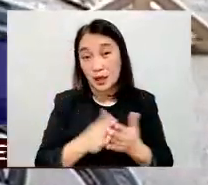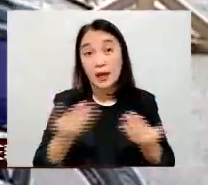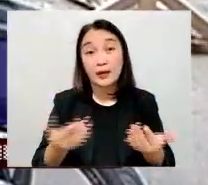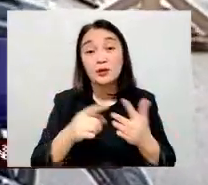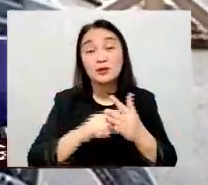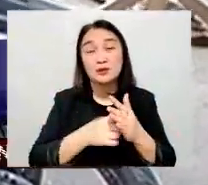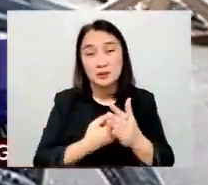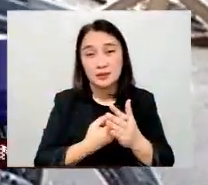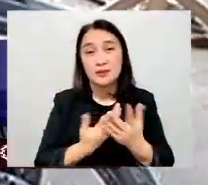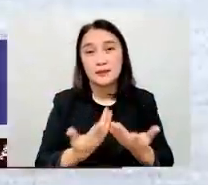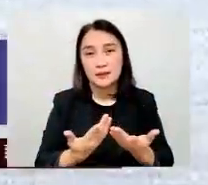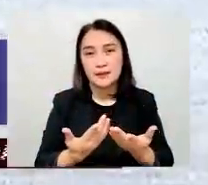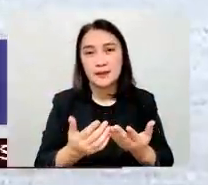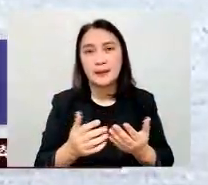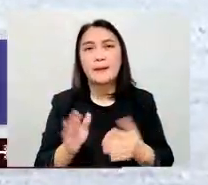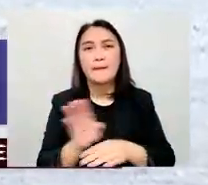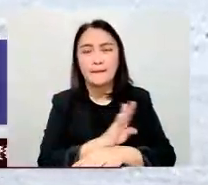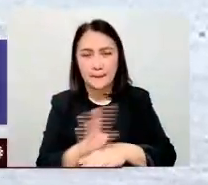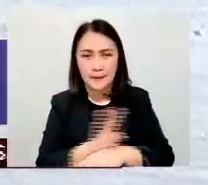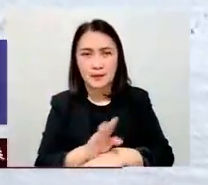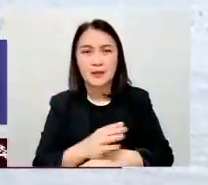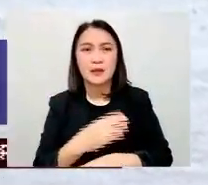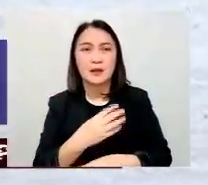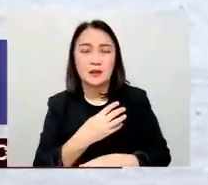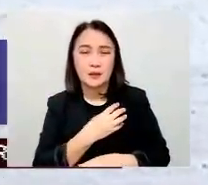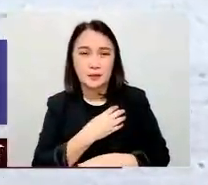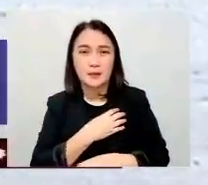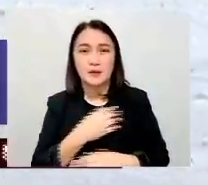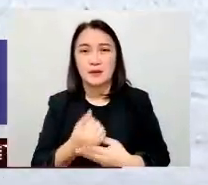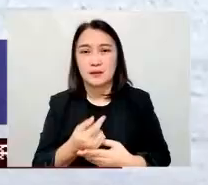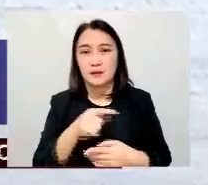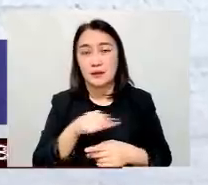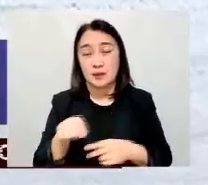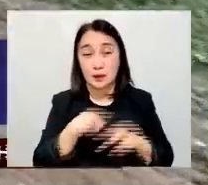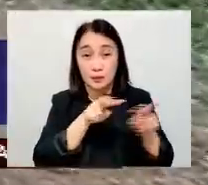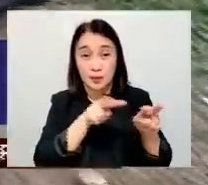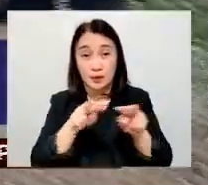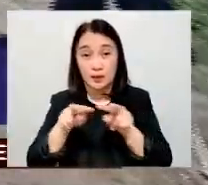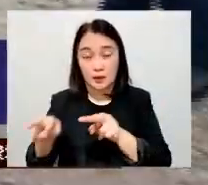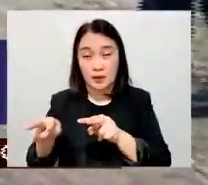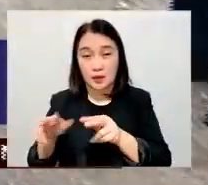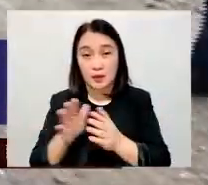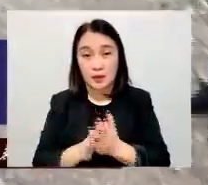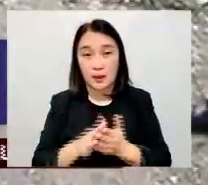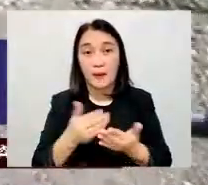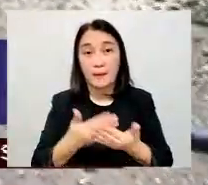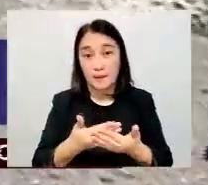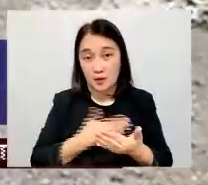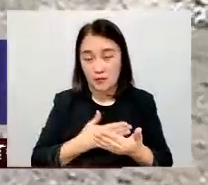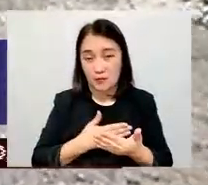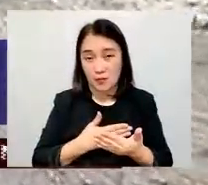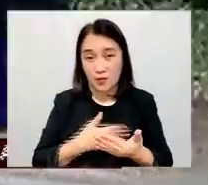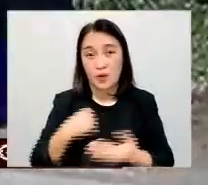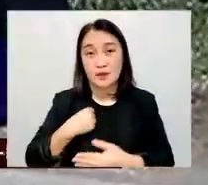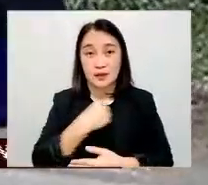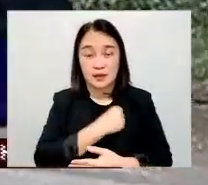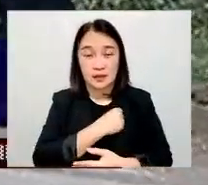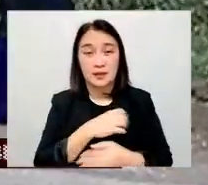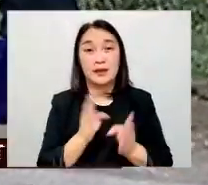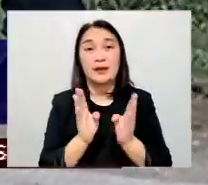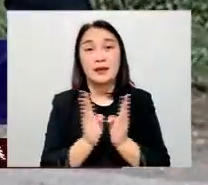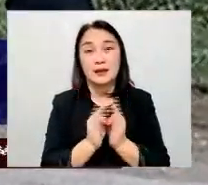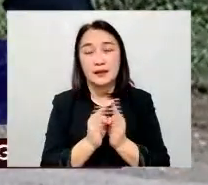mga otoridad sa mas mahigpit na pagbabantay sa bayan ng Socorro sa bisperas ng Senate hearing kaugnay sa mga reklamo